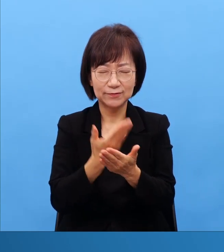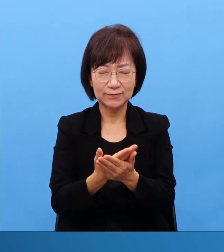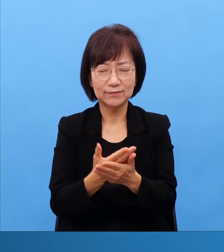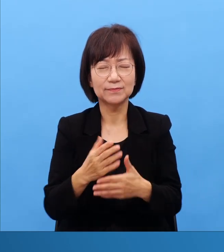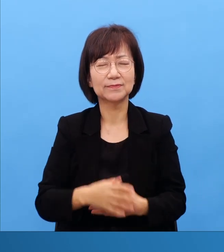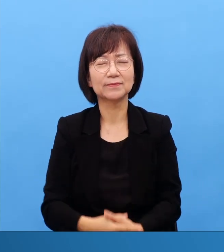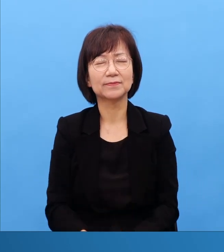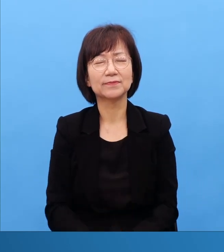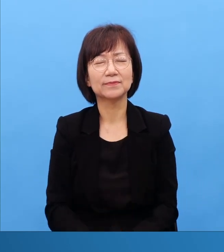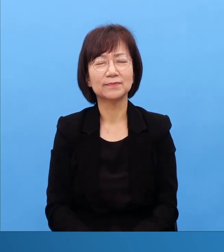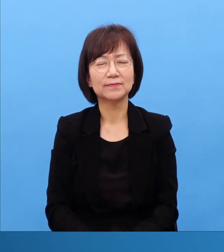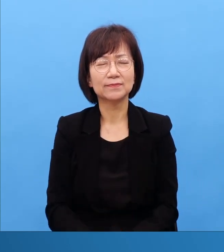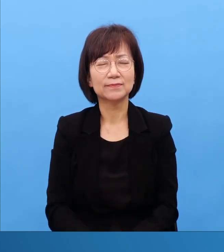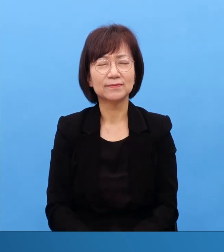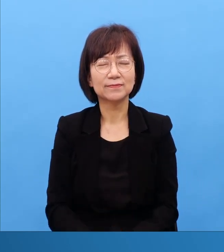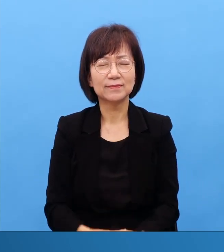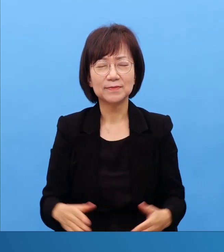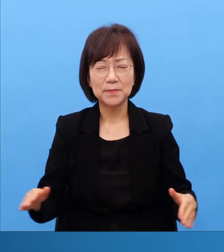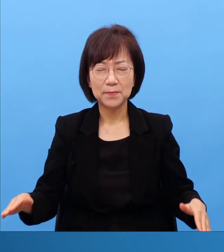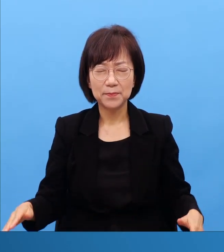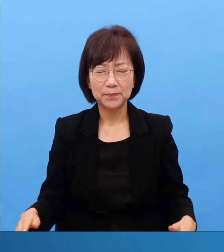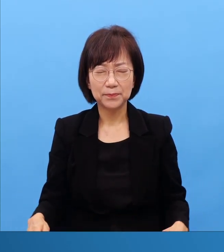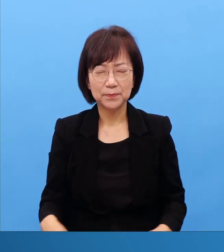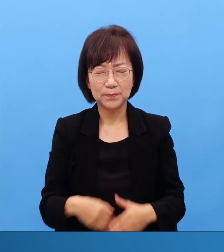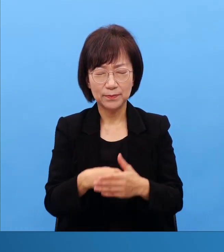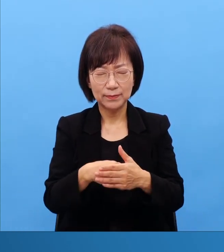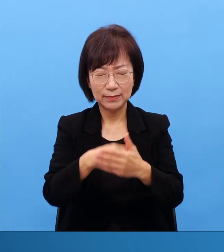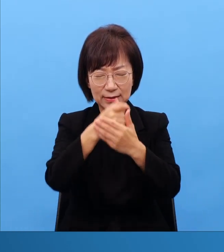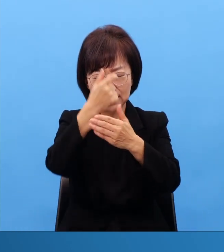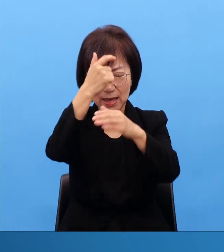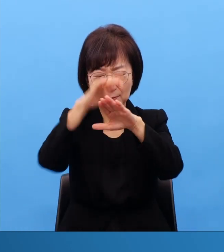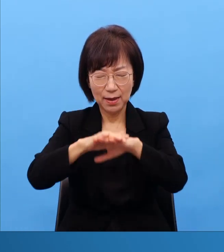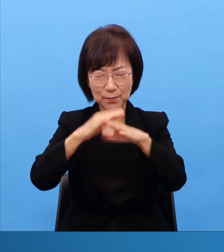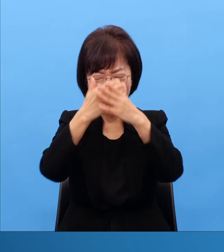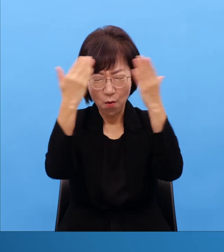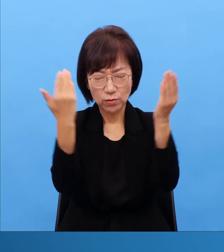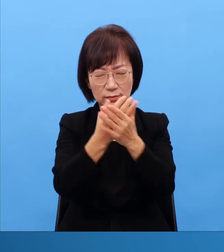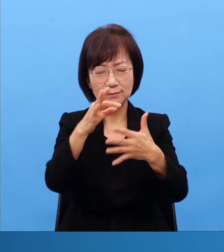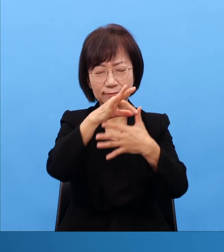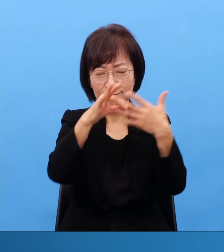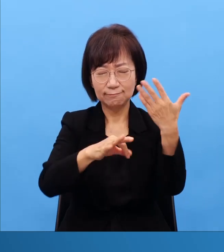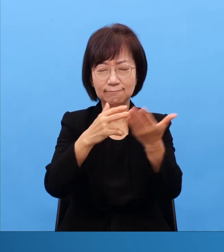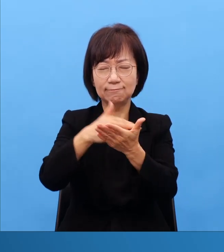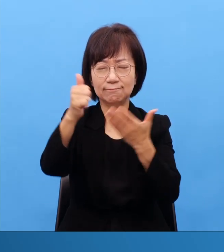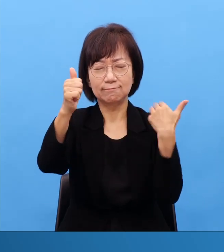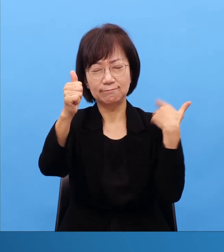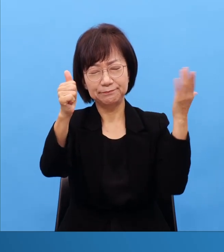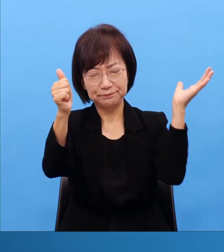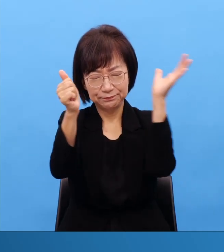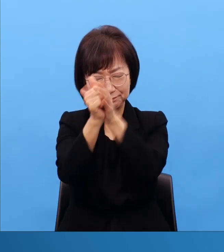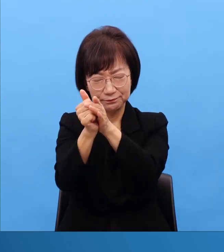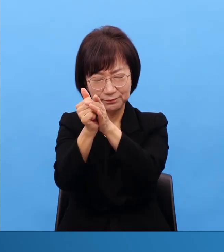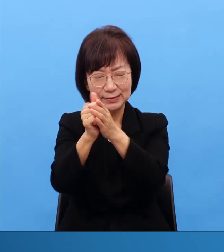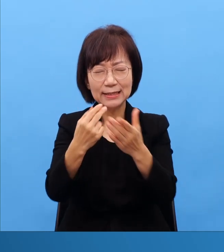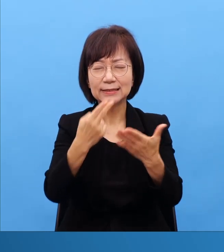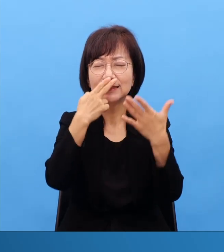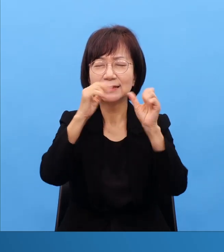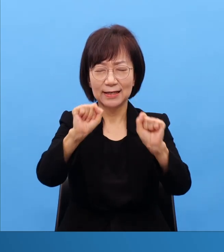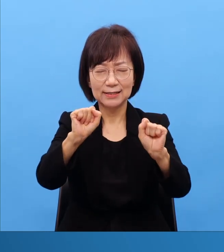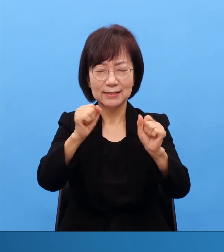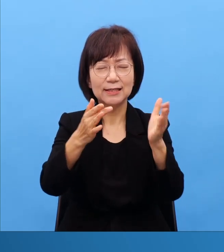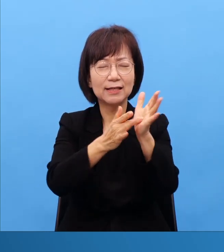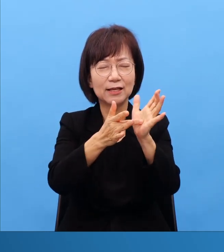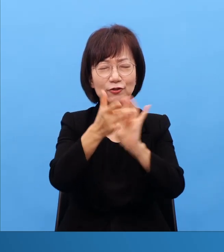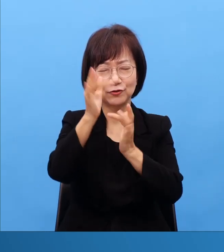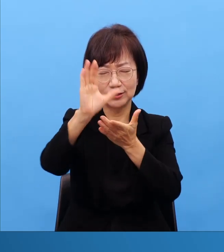your absolute plan. 모든 예배의 시종을 주님께 의탁하오며 살아계신 예수 그리스도의 이름으로